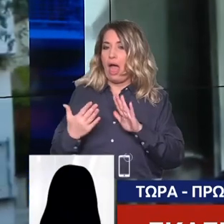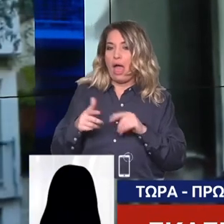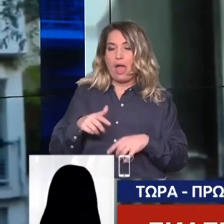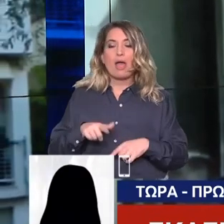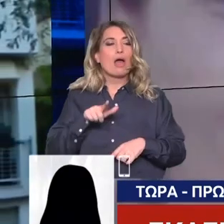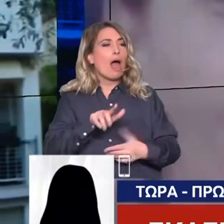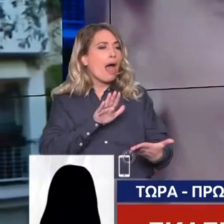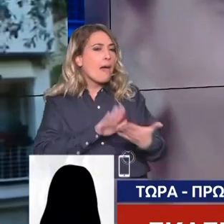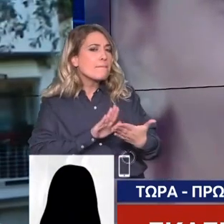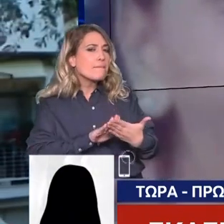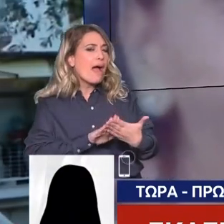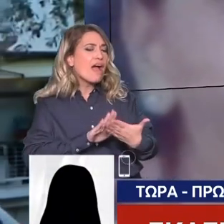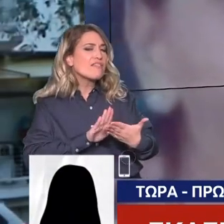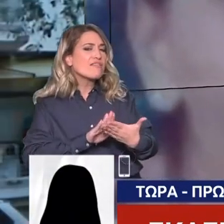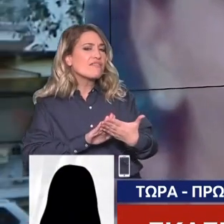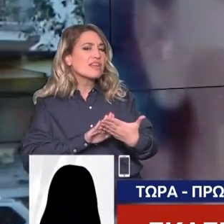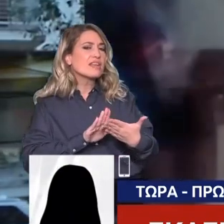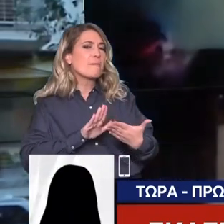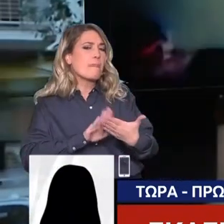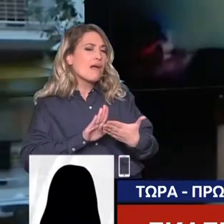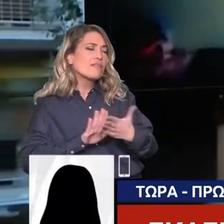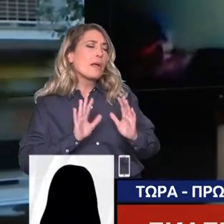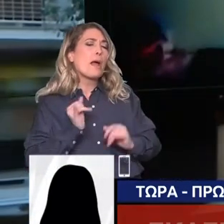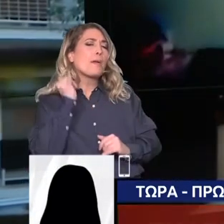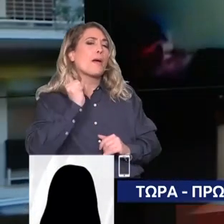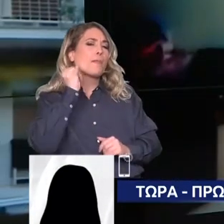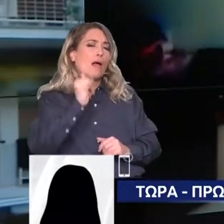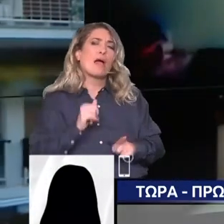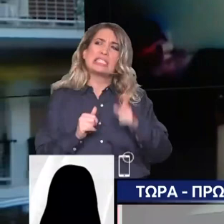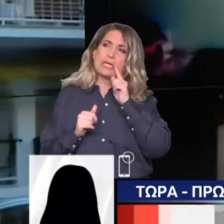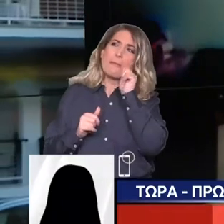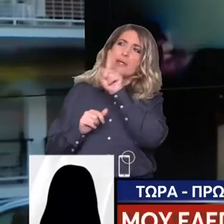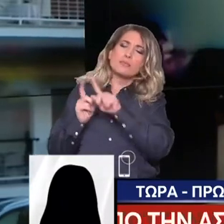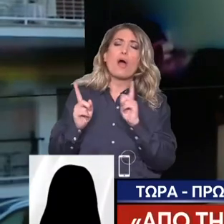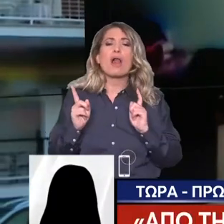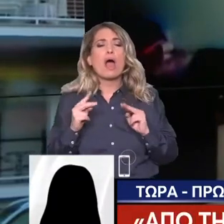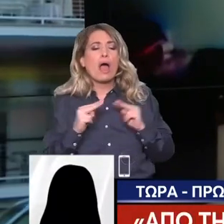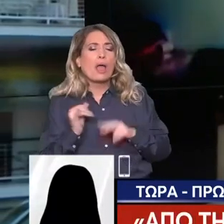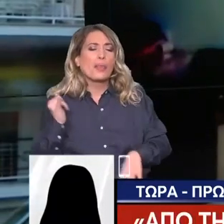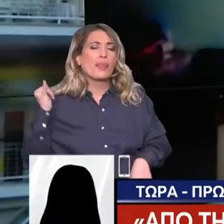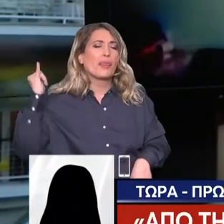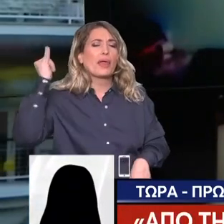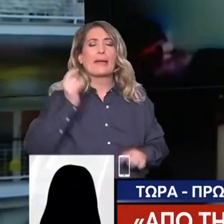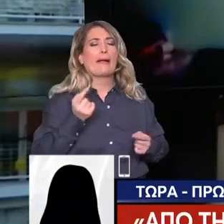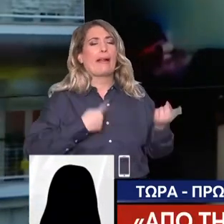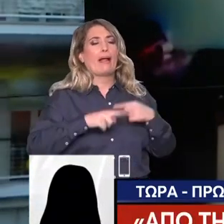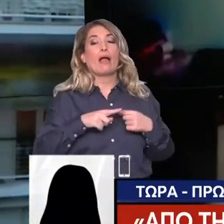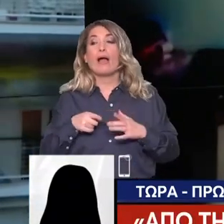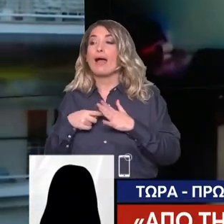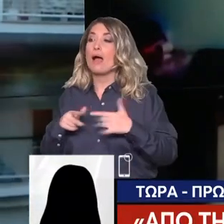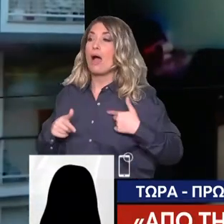όχι. Τα παιδιά ξέρουν ότι είναι ο πατέρας τους, αλλά όχι. Μάλιστα. Λοιπόν, σας ευχαριστώ